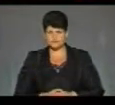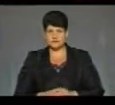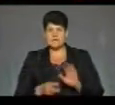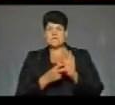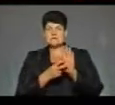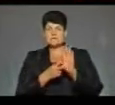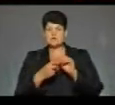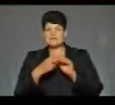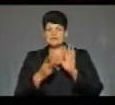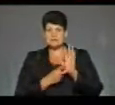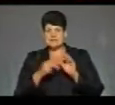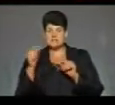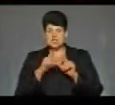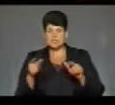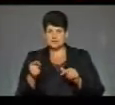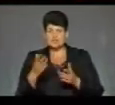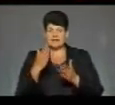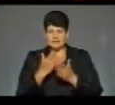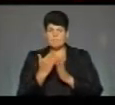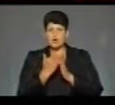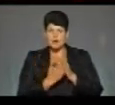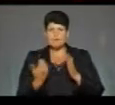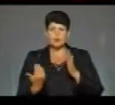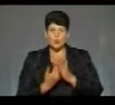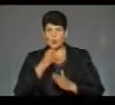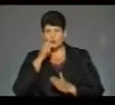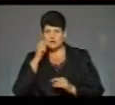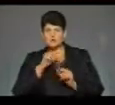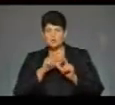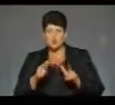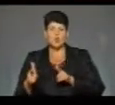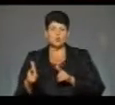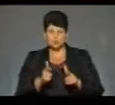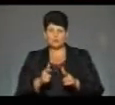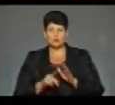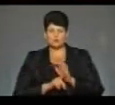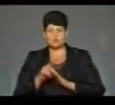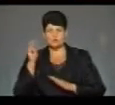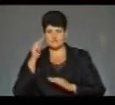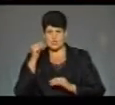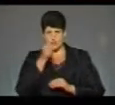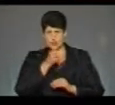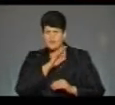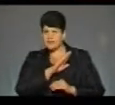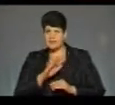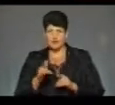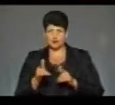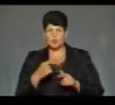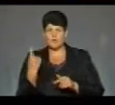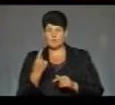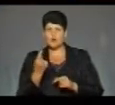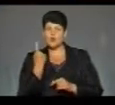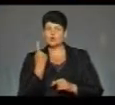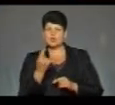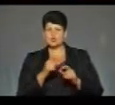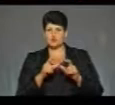717 шкіл Тернопільщини, де діє програма нової української школи, готові до початку навчального року. Не готова в області одна школа